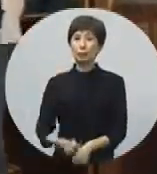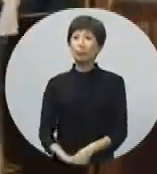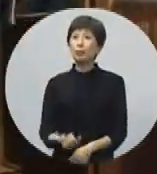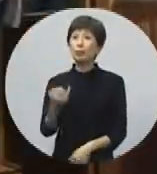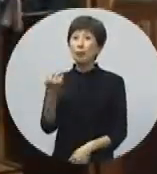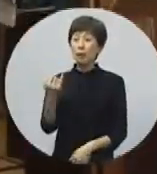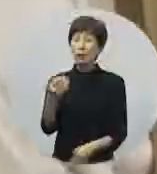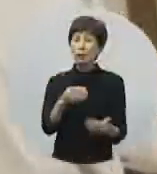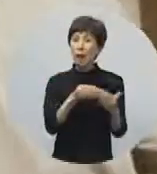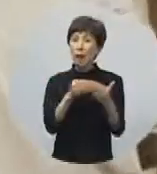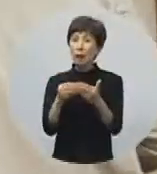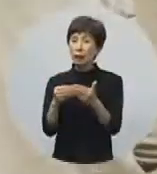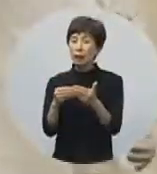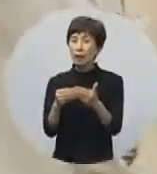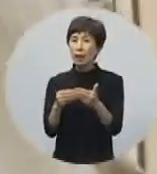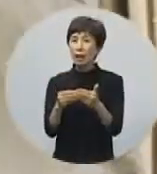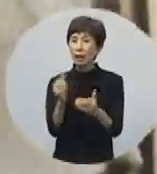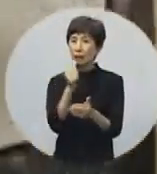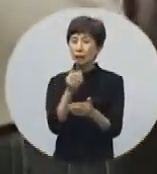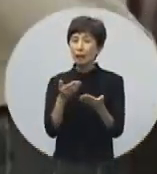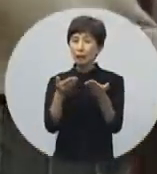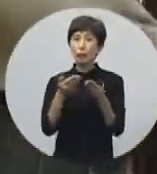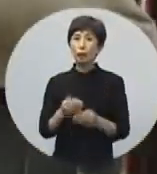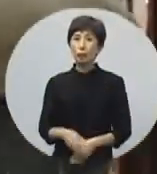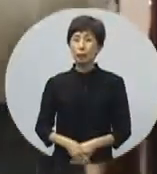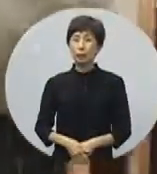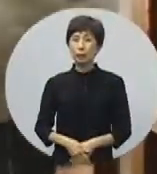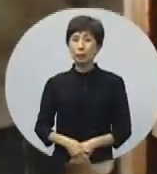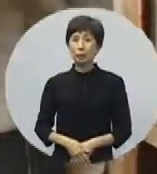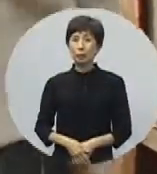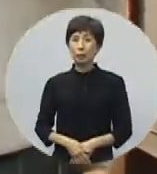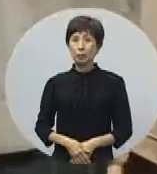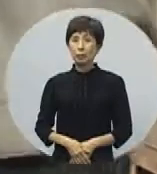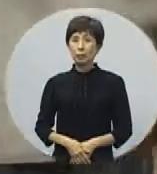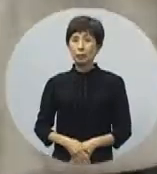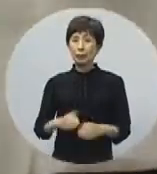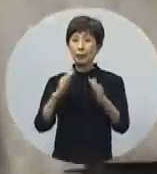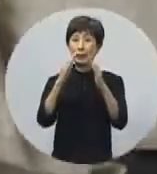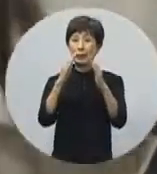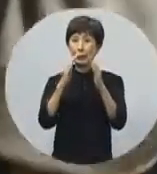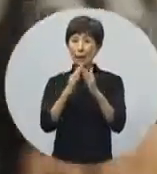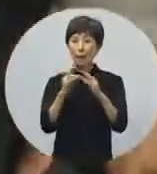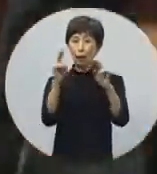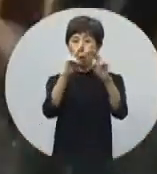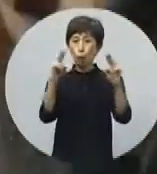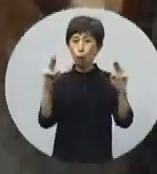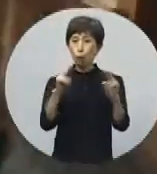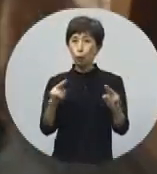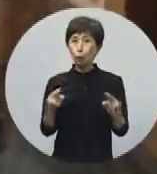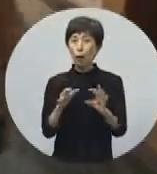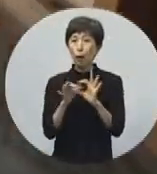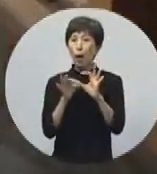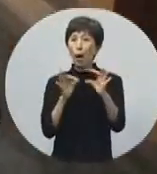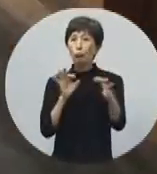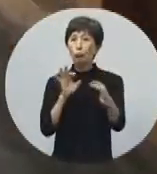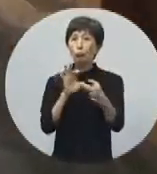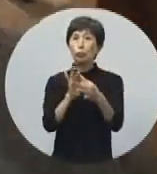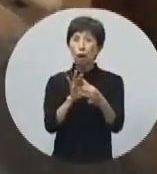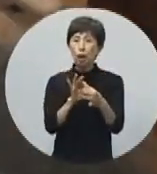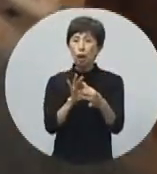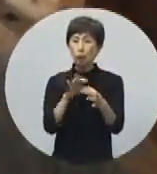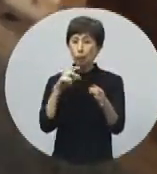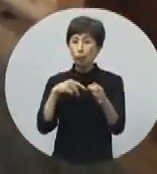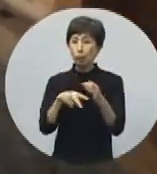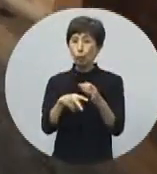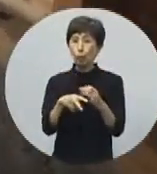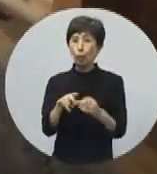ました。 こうやって家の中からしか出入りできないお蔵のことを内蔵とか。 内蔵、 ひんやりしてるでし